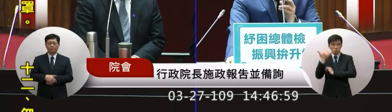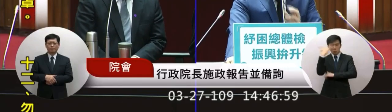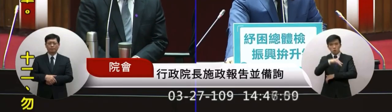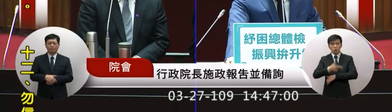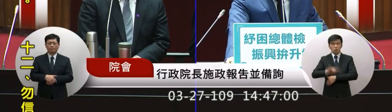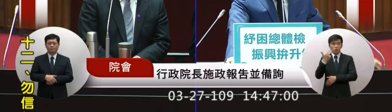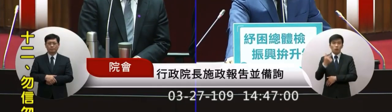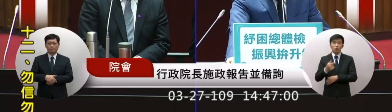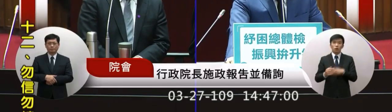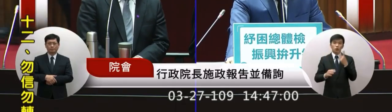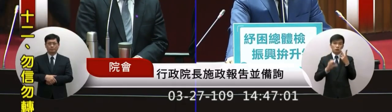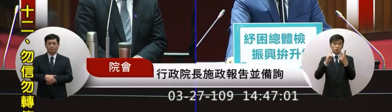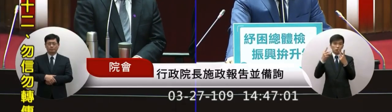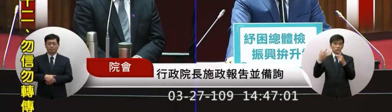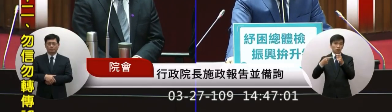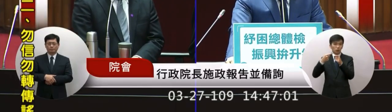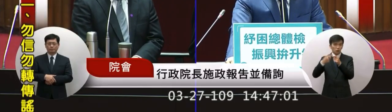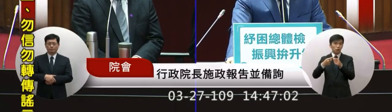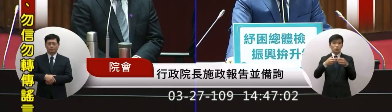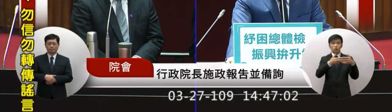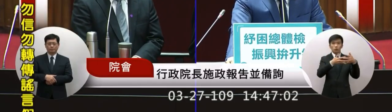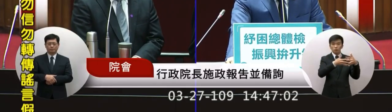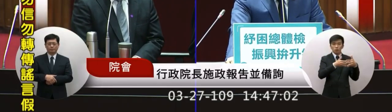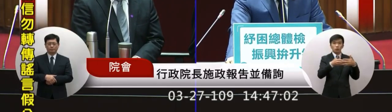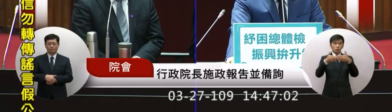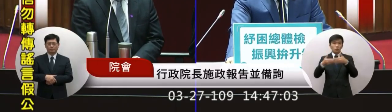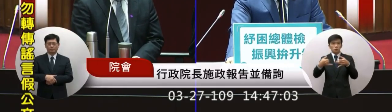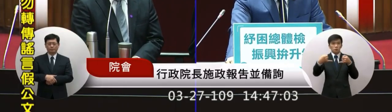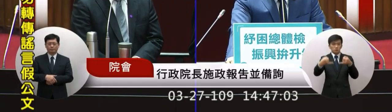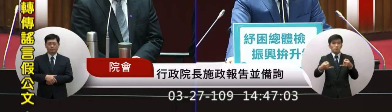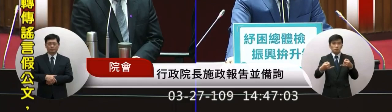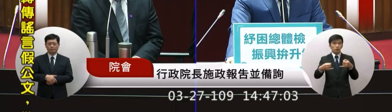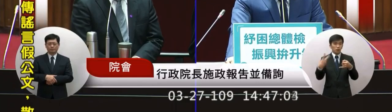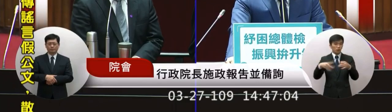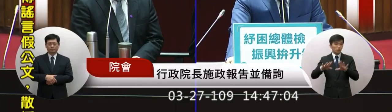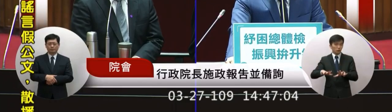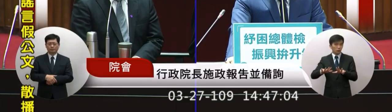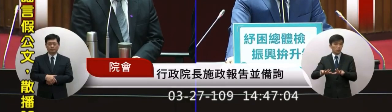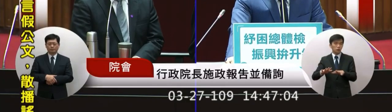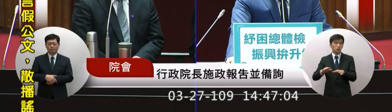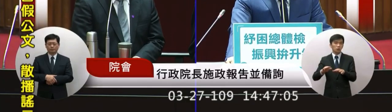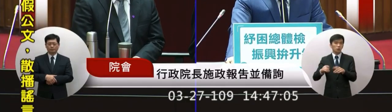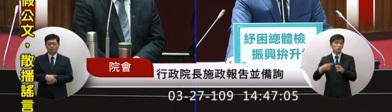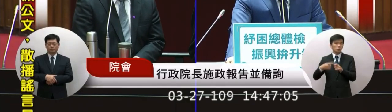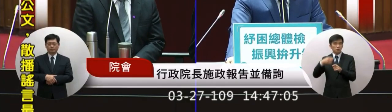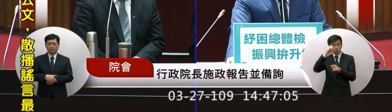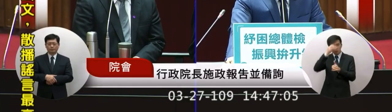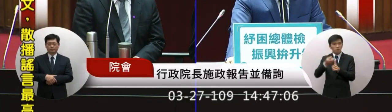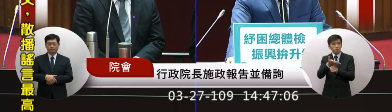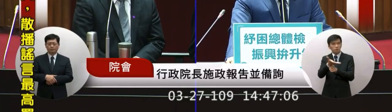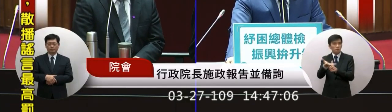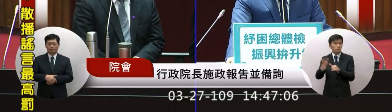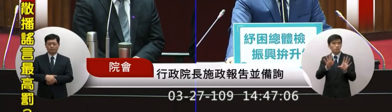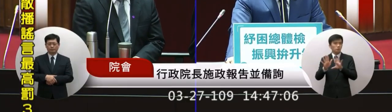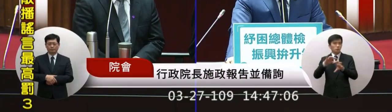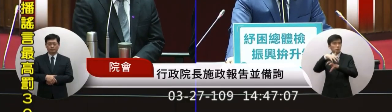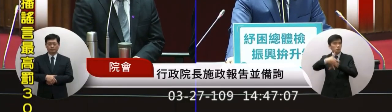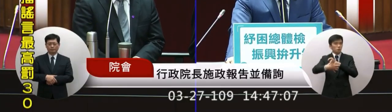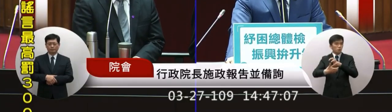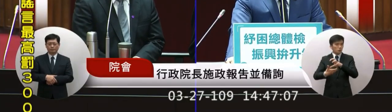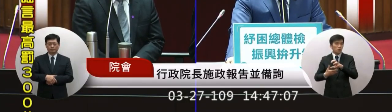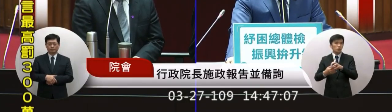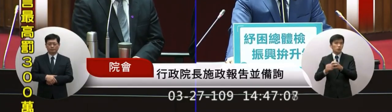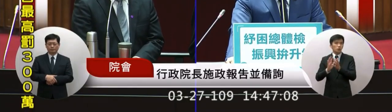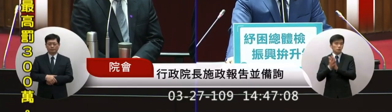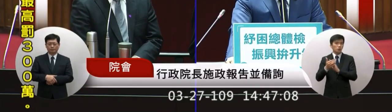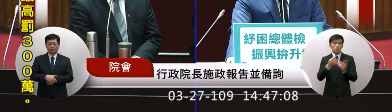的美中贸易战跟这次的武汉肺炎，其实已经出现两个现象了就是说现在目前全世界已经进入这个大锁